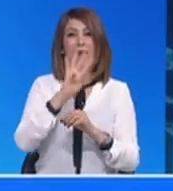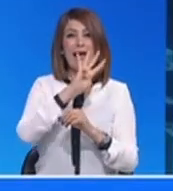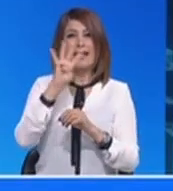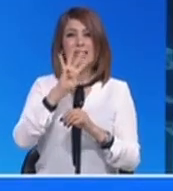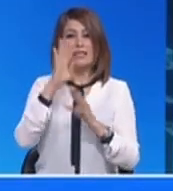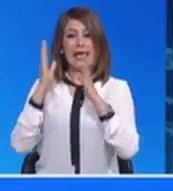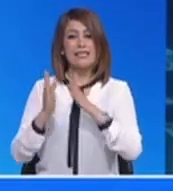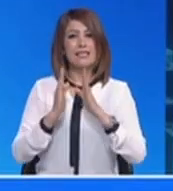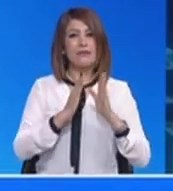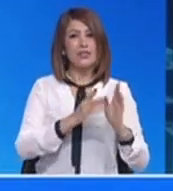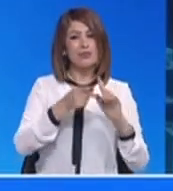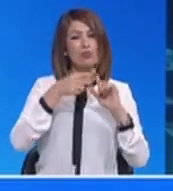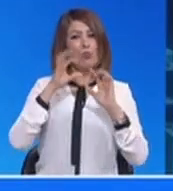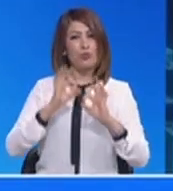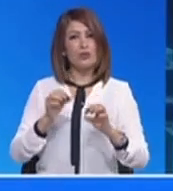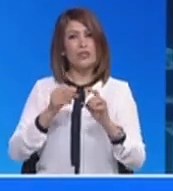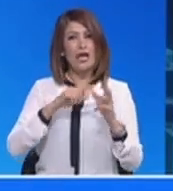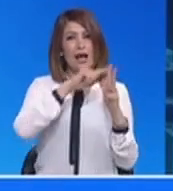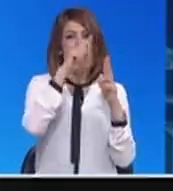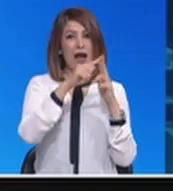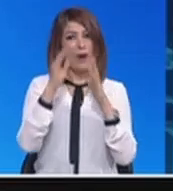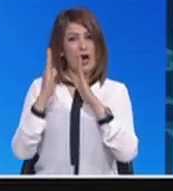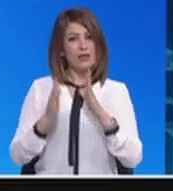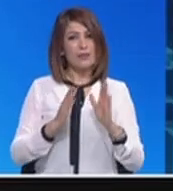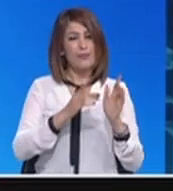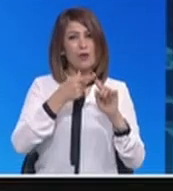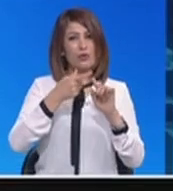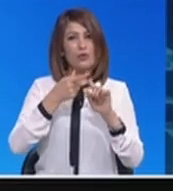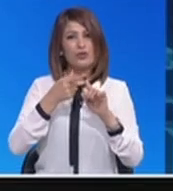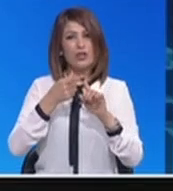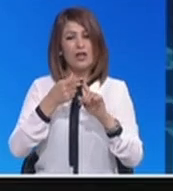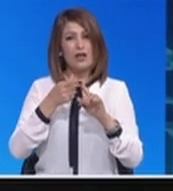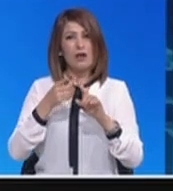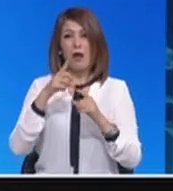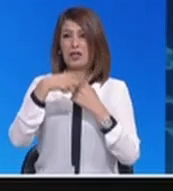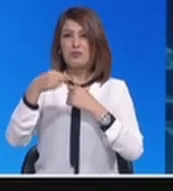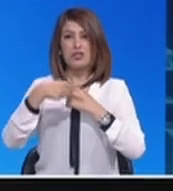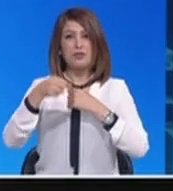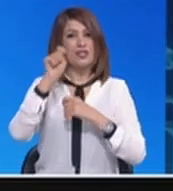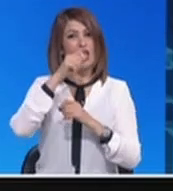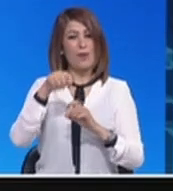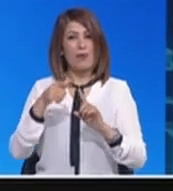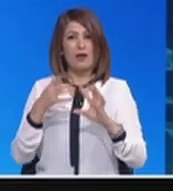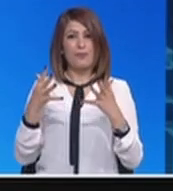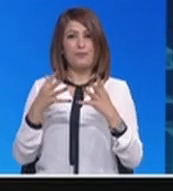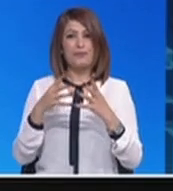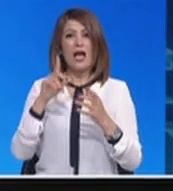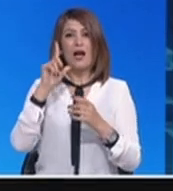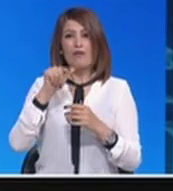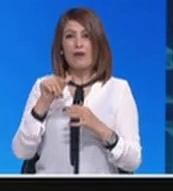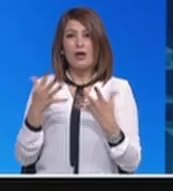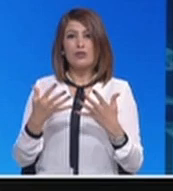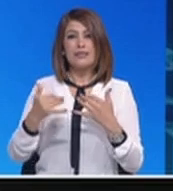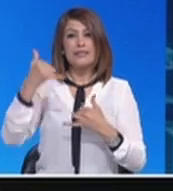44 يتابع فيه قسم معين النجم واللي ما عندوش انه طبعا فيه تليفون